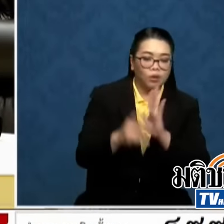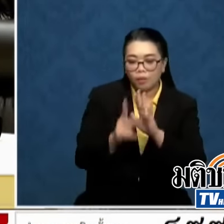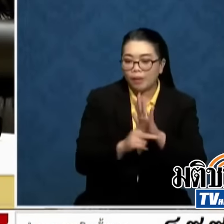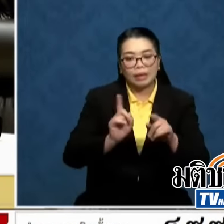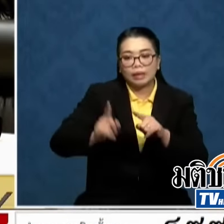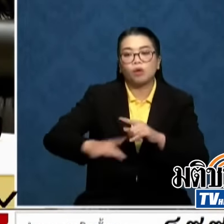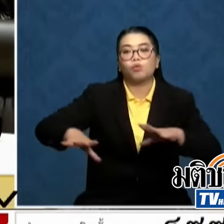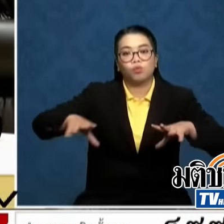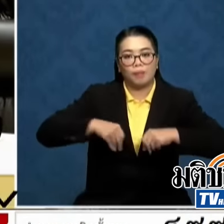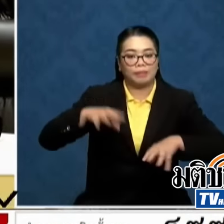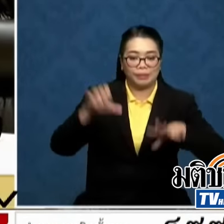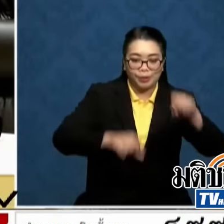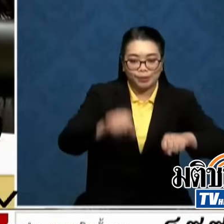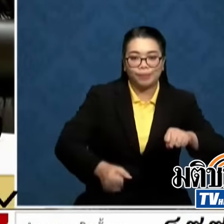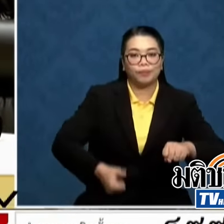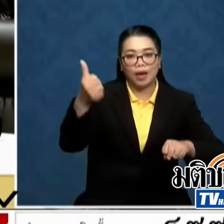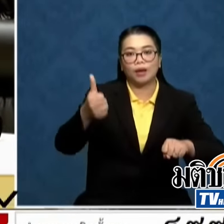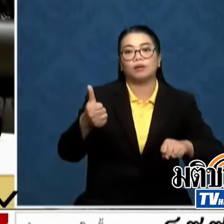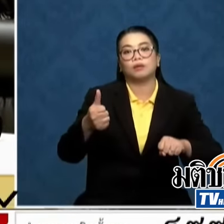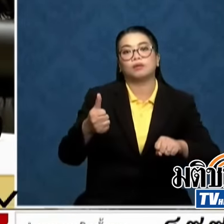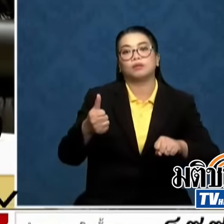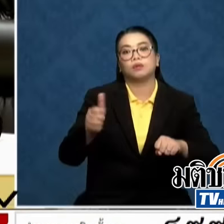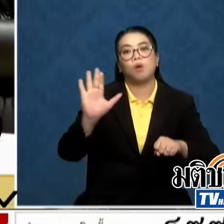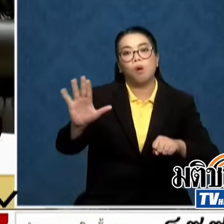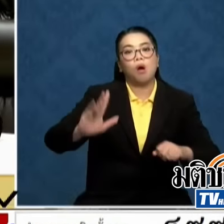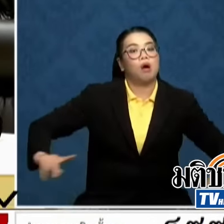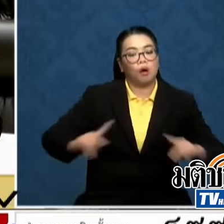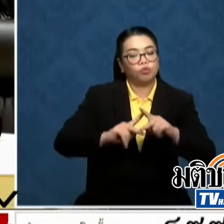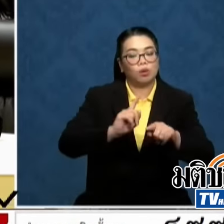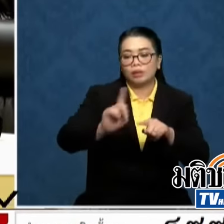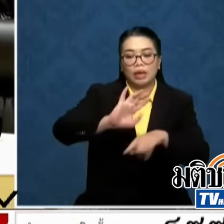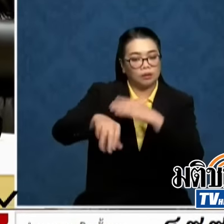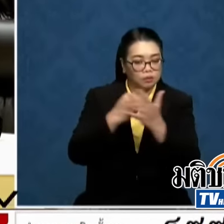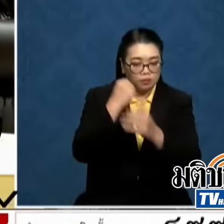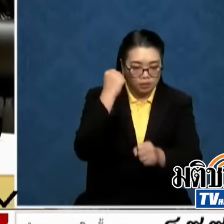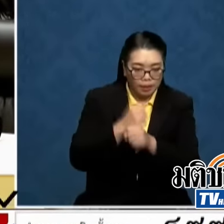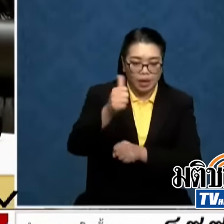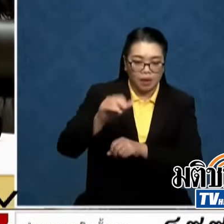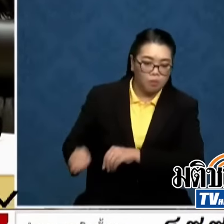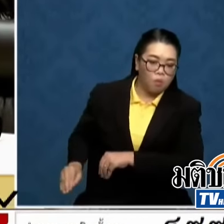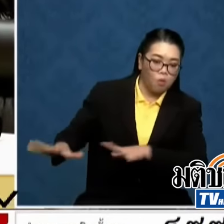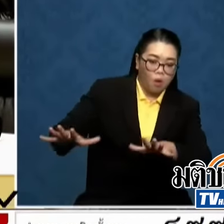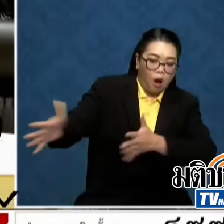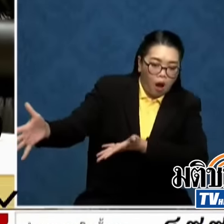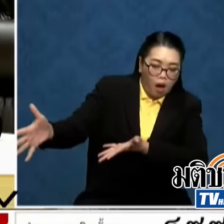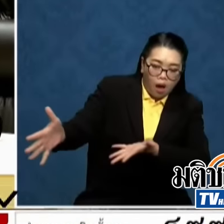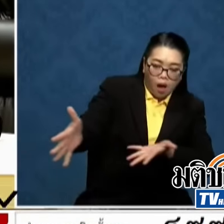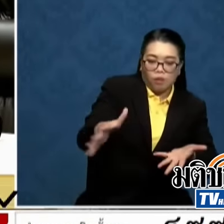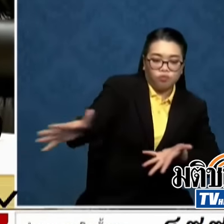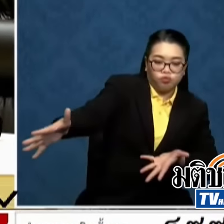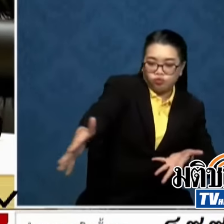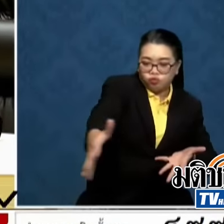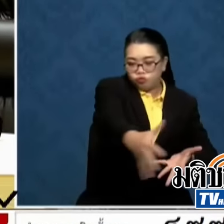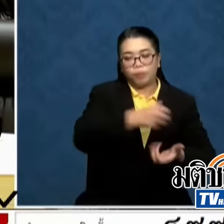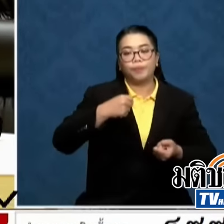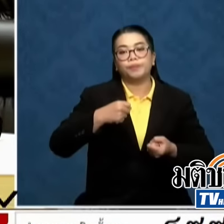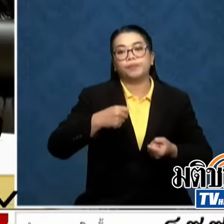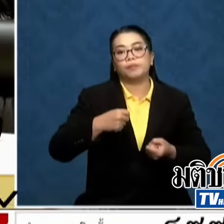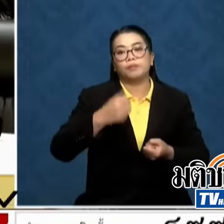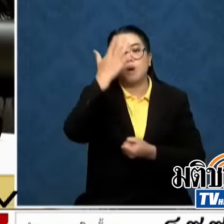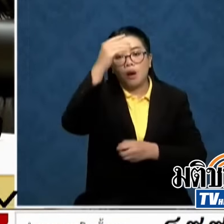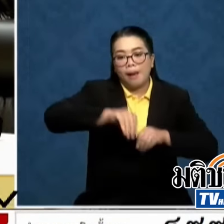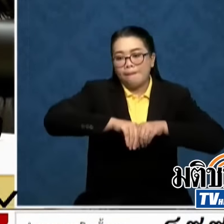างอาจจะอะไรบ้างแต่ประกาศของกรมประกาศของกระทรวงสามารถทำได้ไม่ว่าจะเป็นเรืออวนลุนหรืออวนลากหรืออะไรต่างๆเพราะ